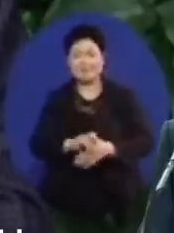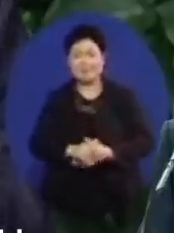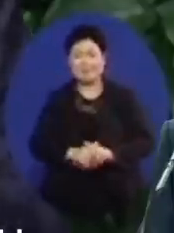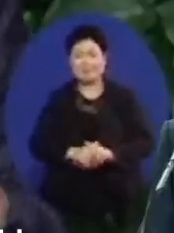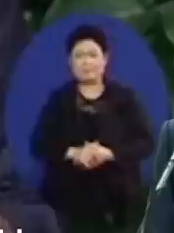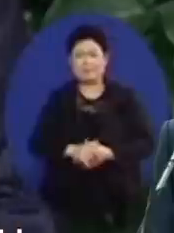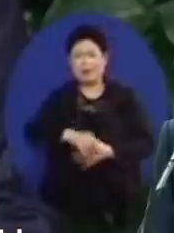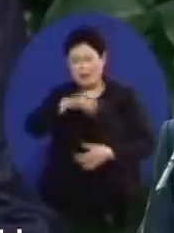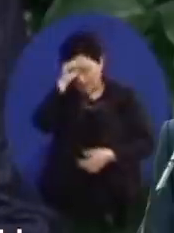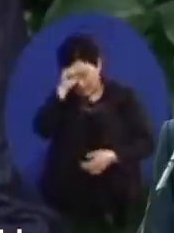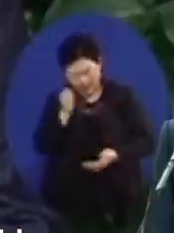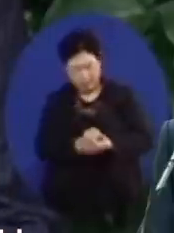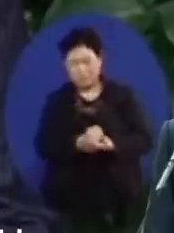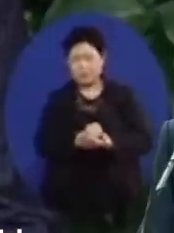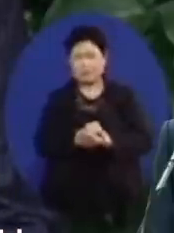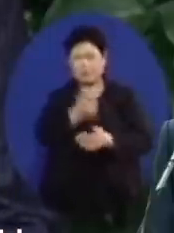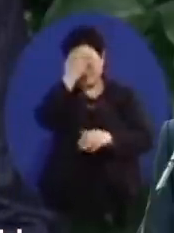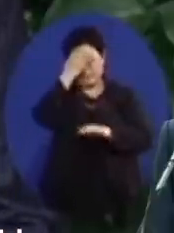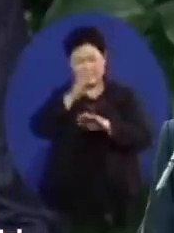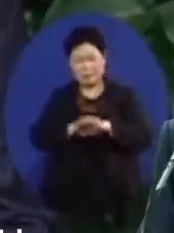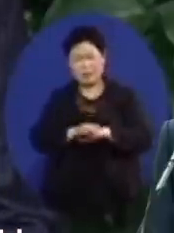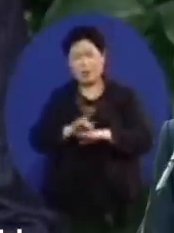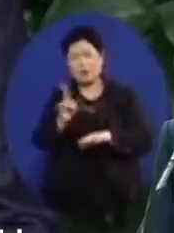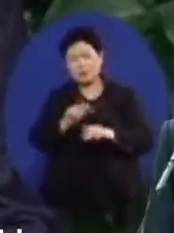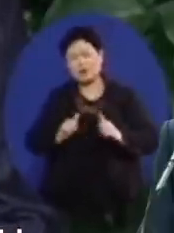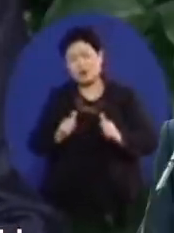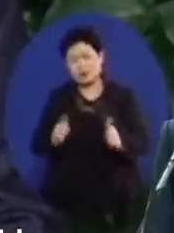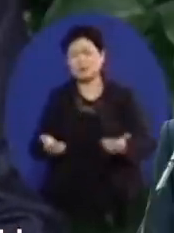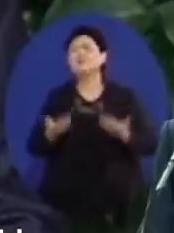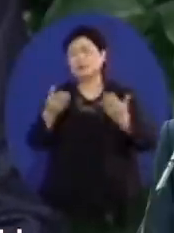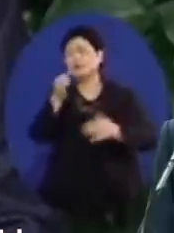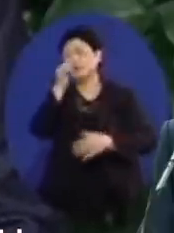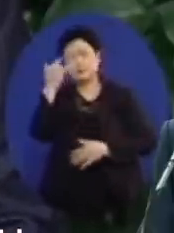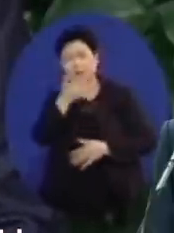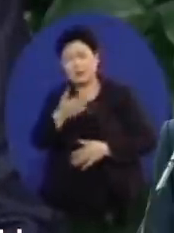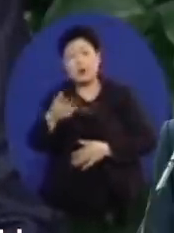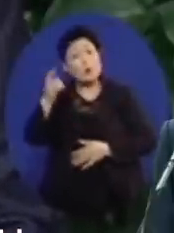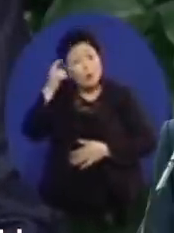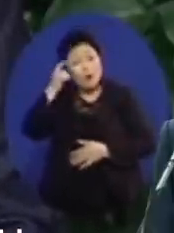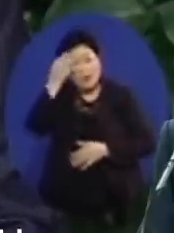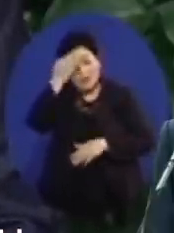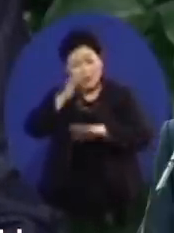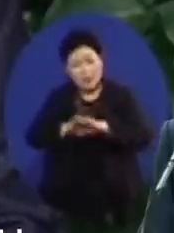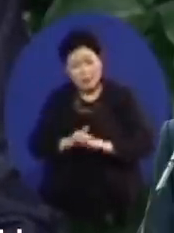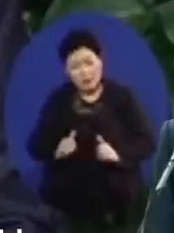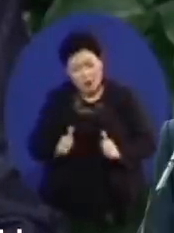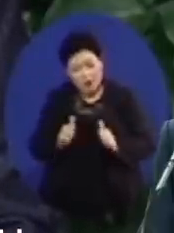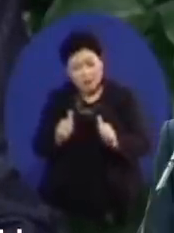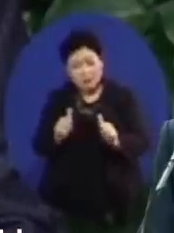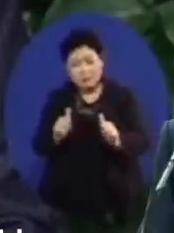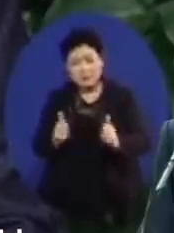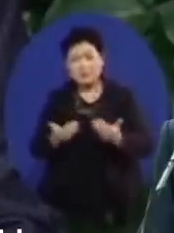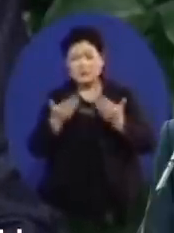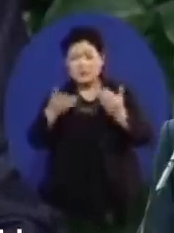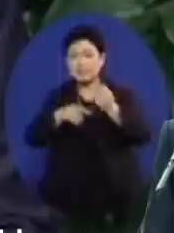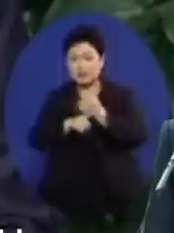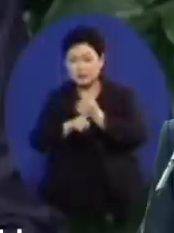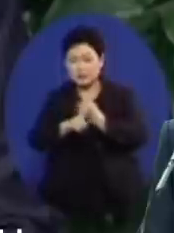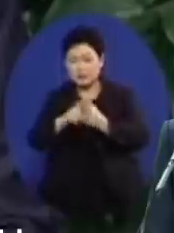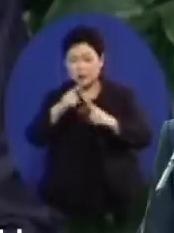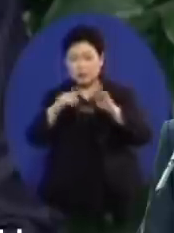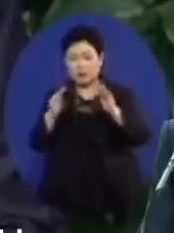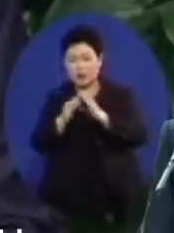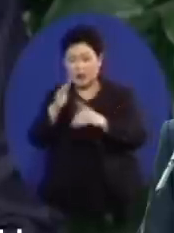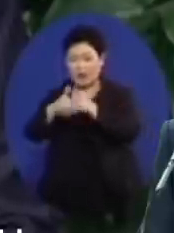아니 뭐 예배 뭐 구태해 그렇게 예배를 열심히 모르겠어요. 여러분 왜 예배를 열심히 오느냐? 예배당이 여러분 하나님과